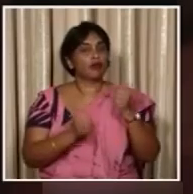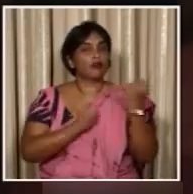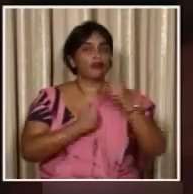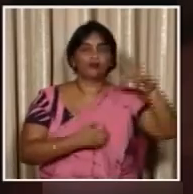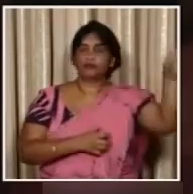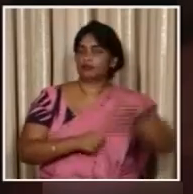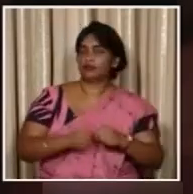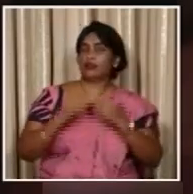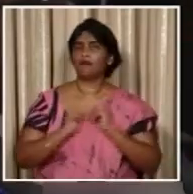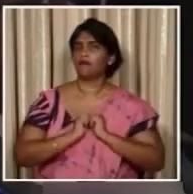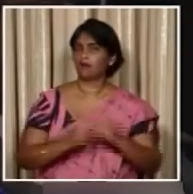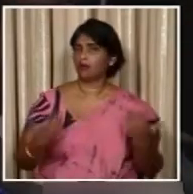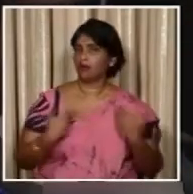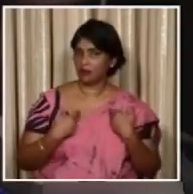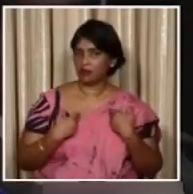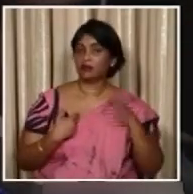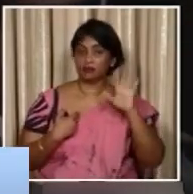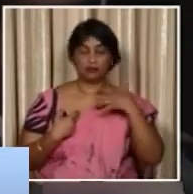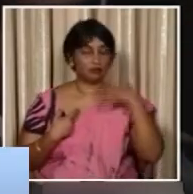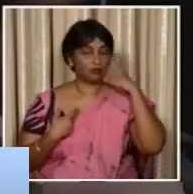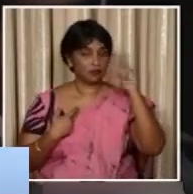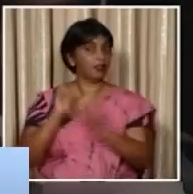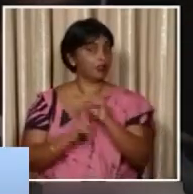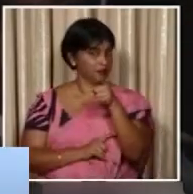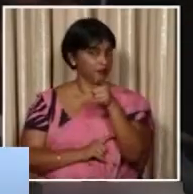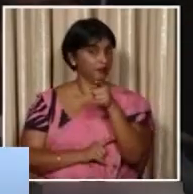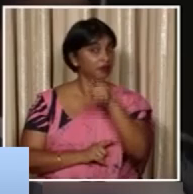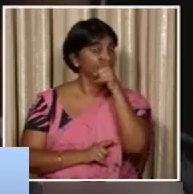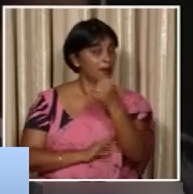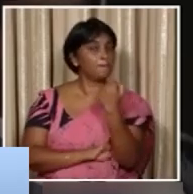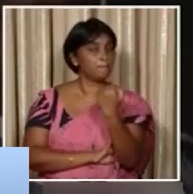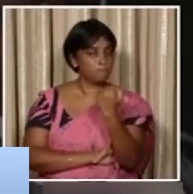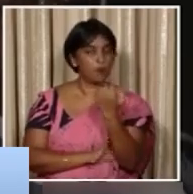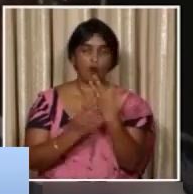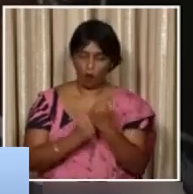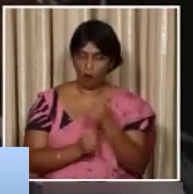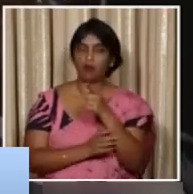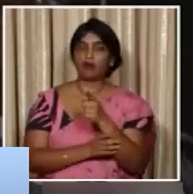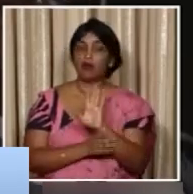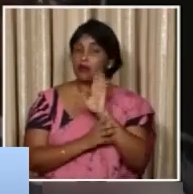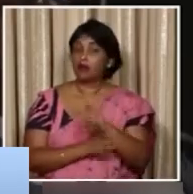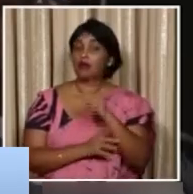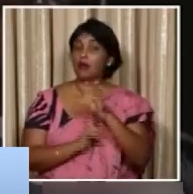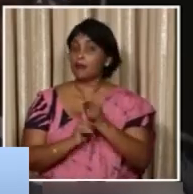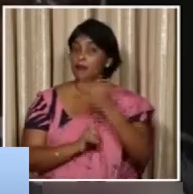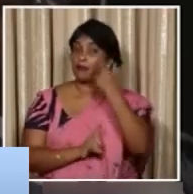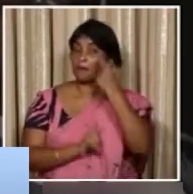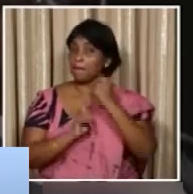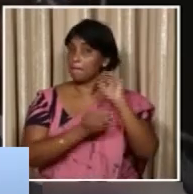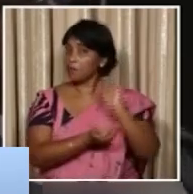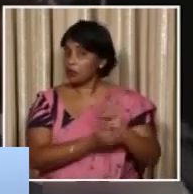ටික අරන් තියෙන්නේ, ගොඩනැගිලි ටික අරන් තියෙන්නේ. හැබැයි එකක් මතක තියාගන්න ඇමතිවරයතුමා, ඔබතුමාට බලය තියෙන්න ඕනේ. හැබැයි ඔබතුමා පෞද්ගලික